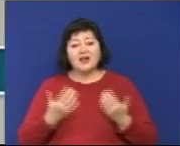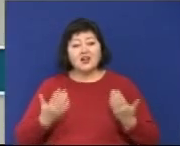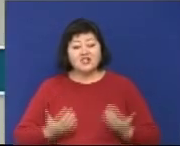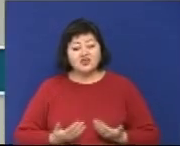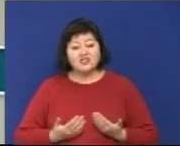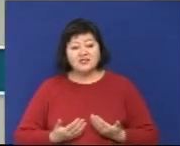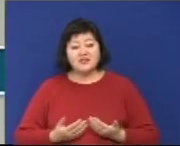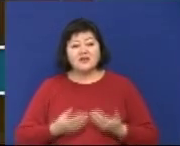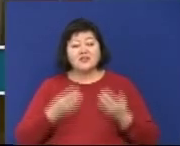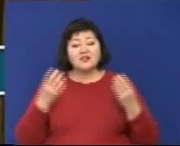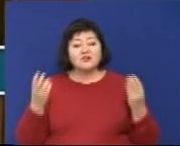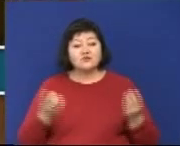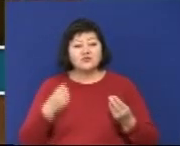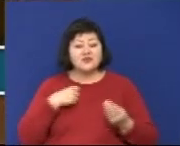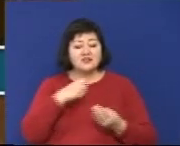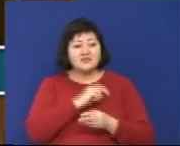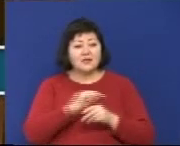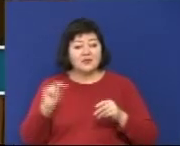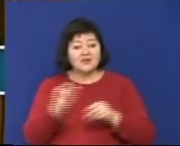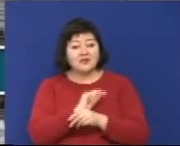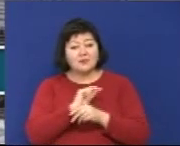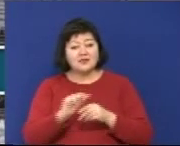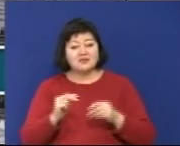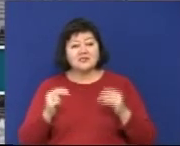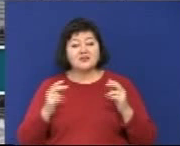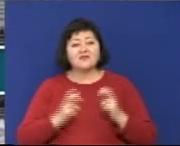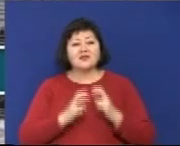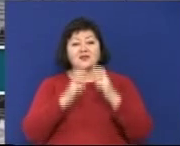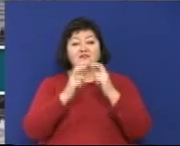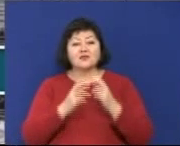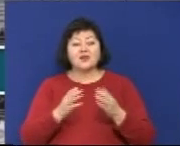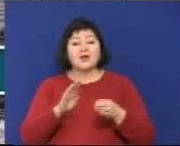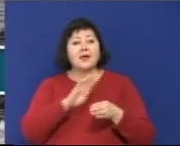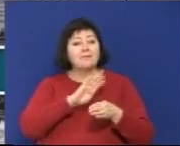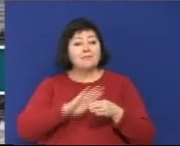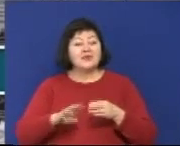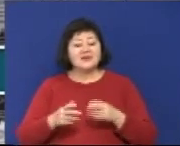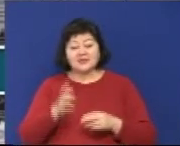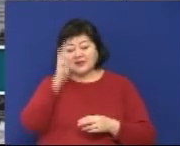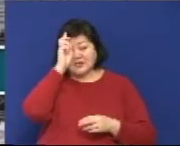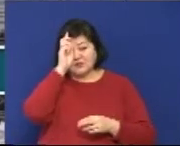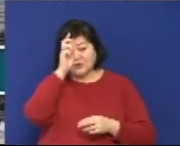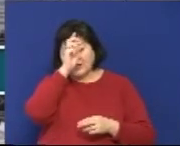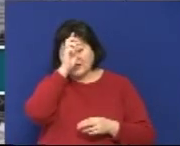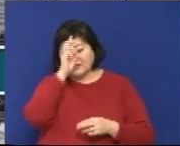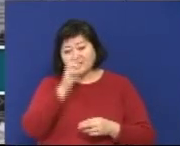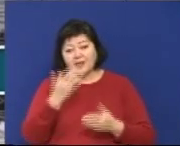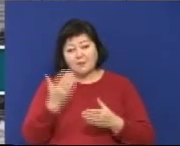средства восстанавливать лифты, которые вышли из строя. Без государственной поддержки по замене лифтов